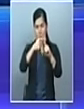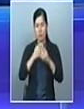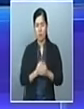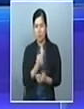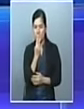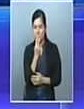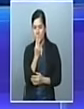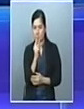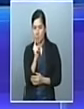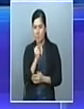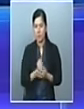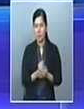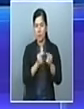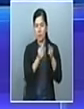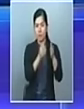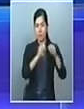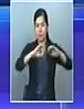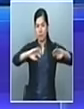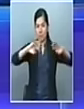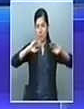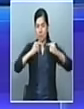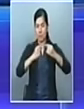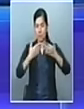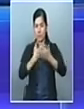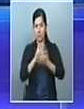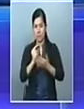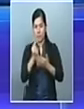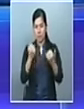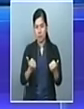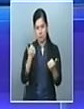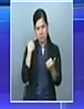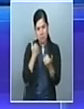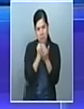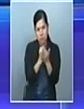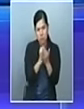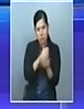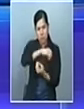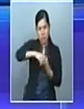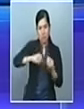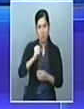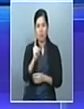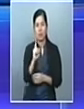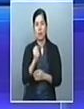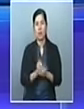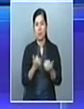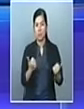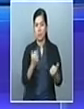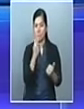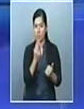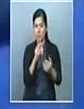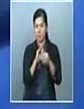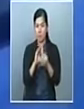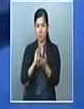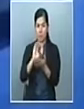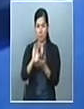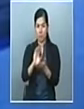คะว่าภาครัฐนะคะรัฐบาลชุดใหม่ครม.เนี่ยจะมีการกระตุ้นเศรษฐกิจอย่างไรนะคะว ัน นี้จะมีผลอย่างไรต่อการลงทุนค ่ะถือว่าเป็นปั